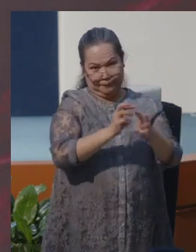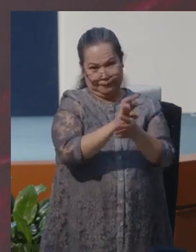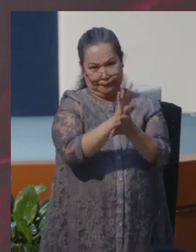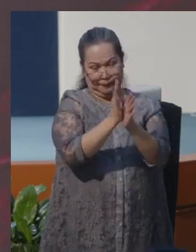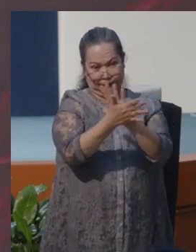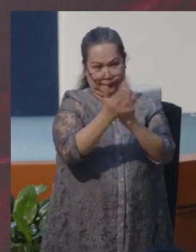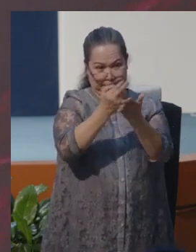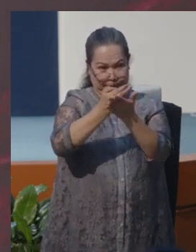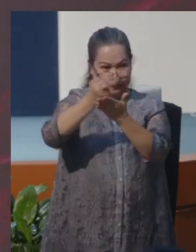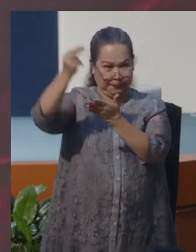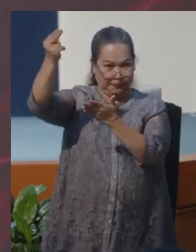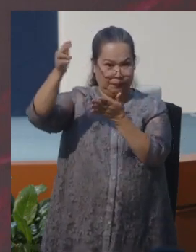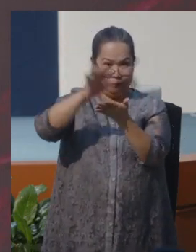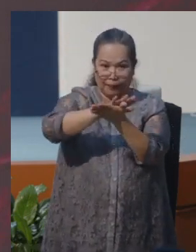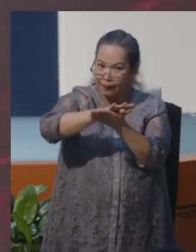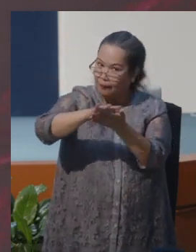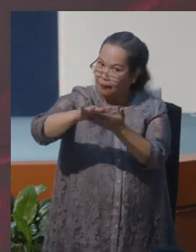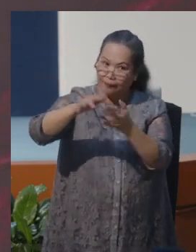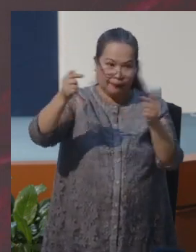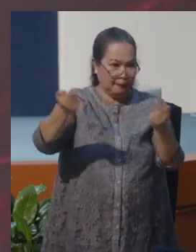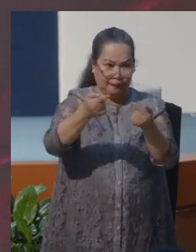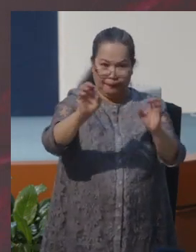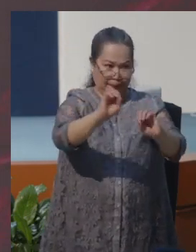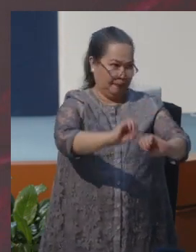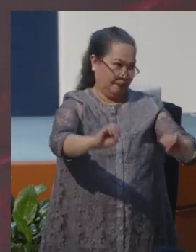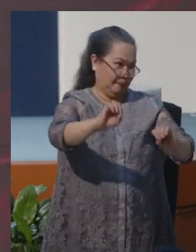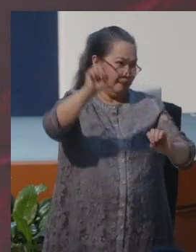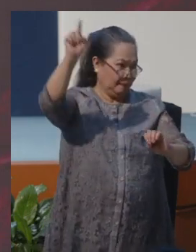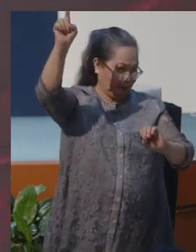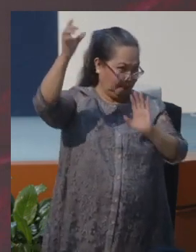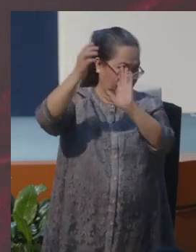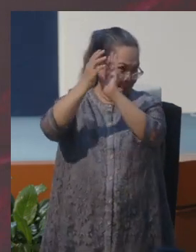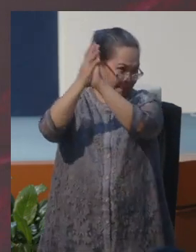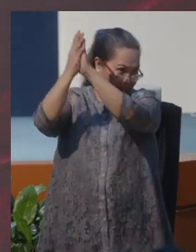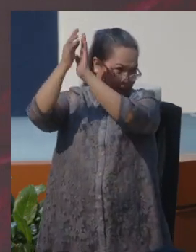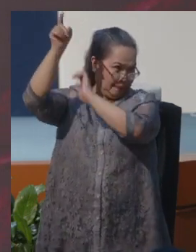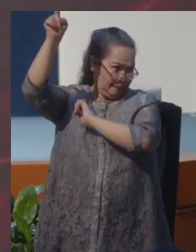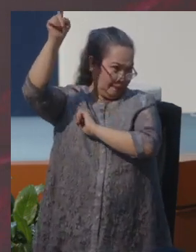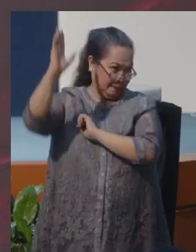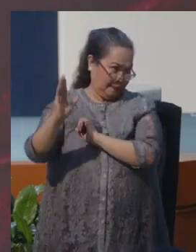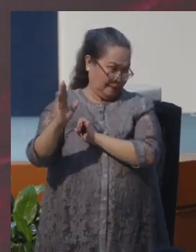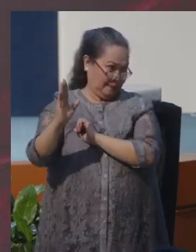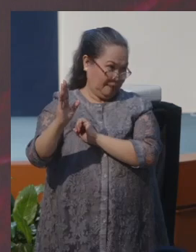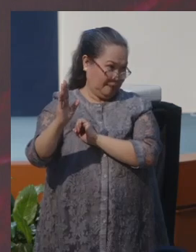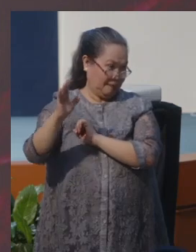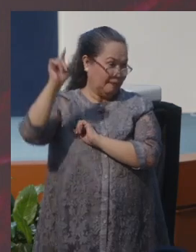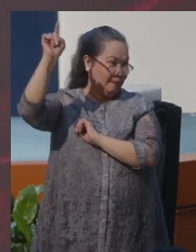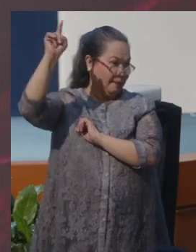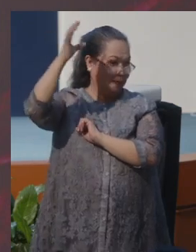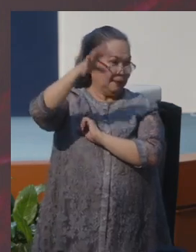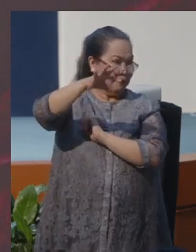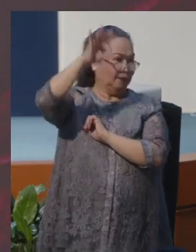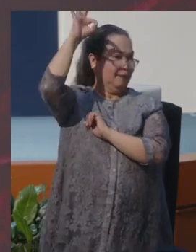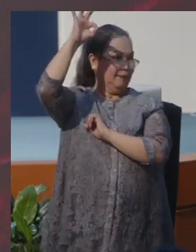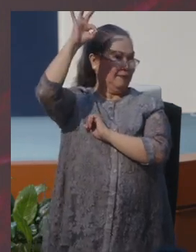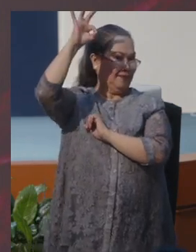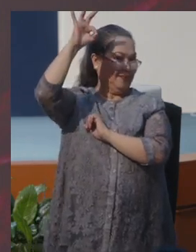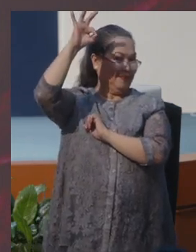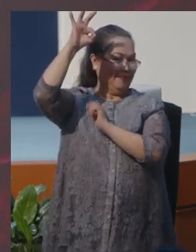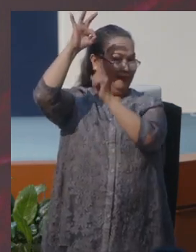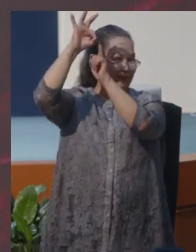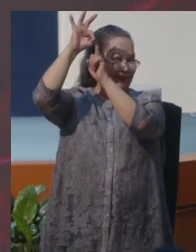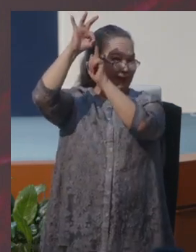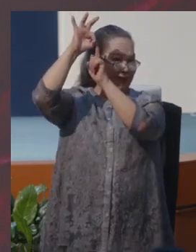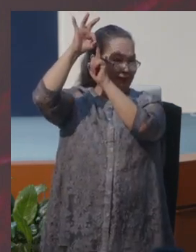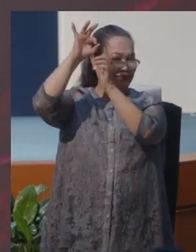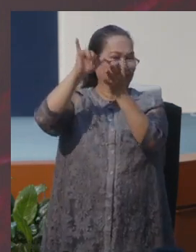become holy and blameless in him. He chose them. Yun po ang credential